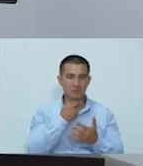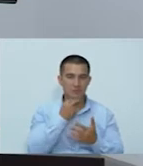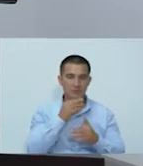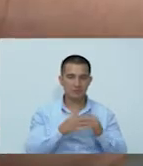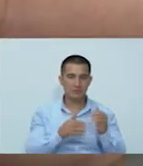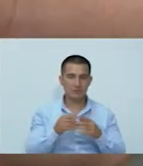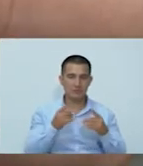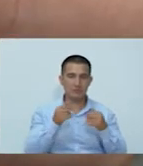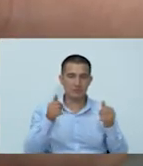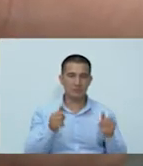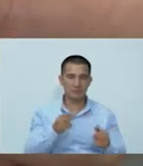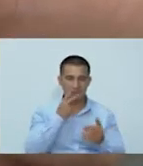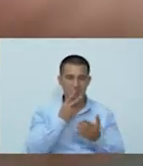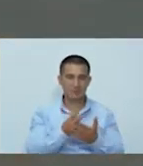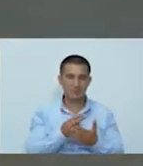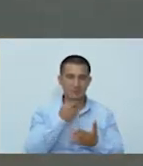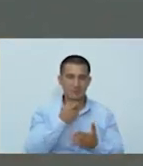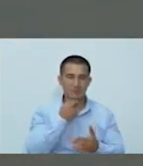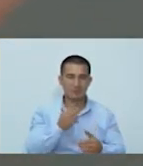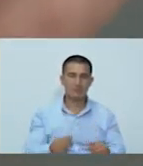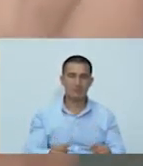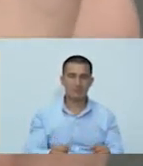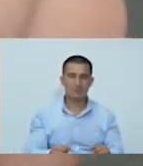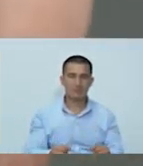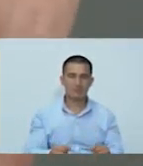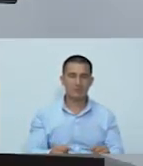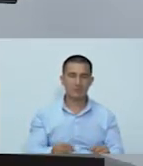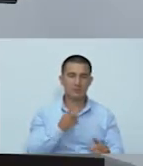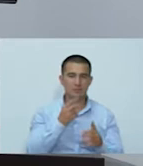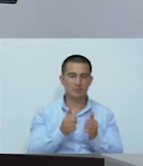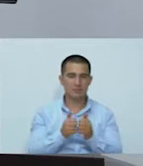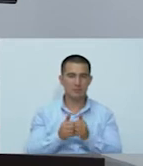Bir tomoniga, yon tomoniga yelim suramiz.